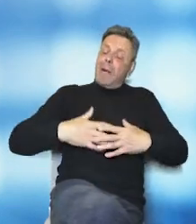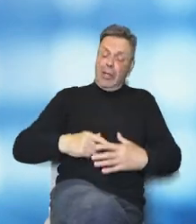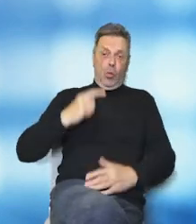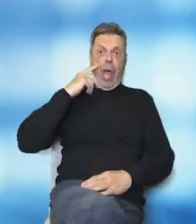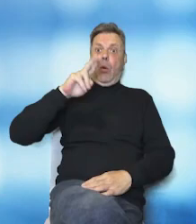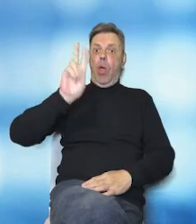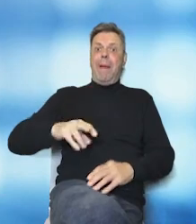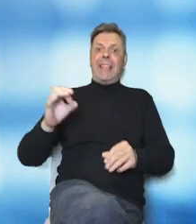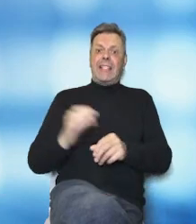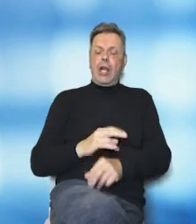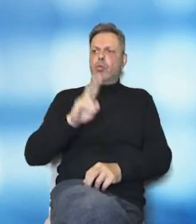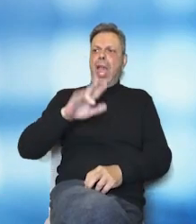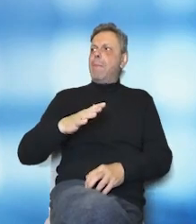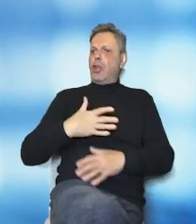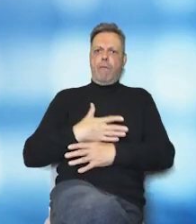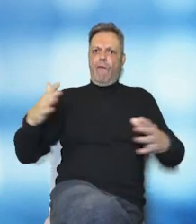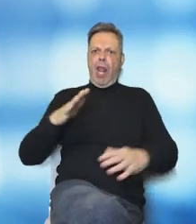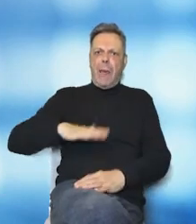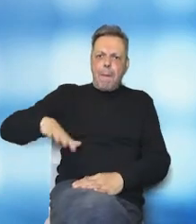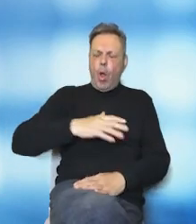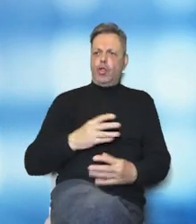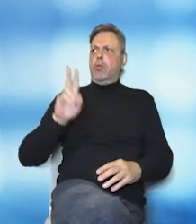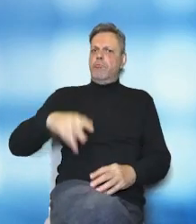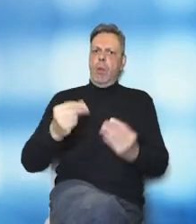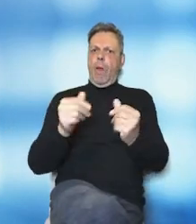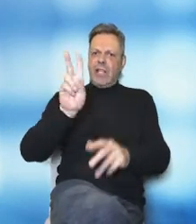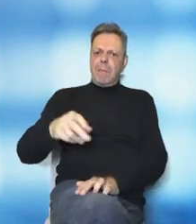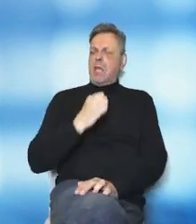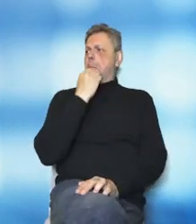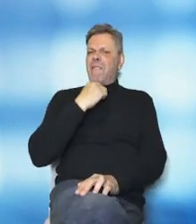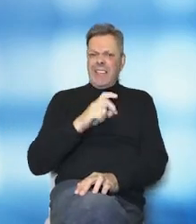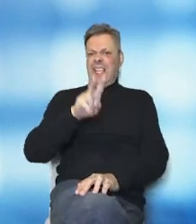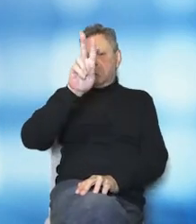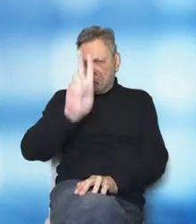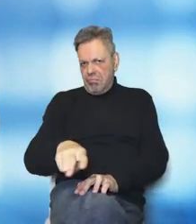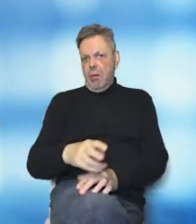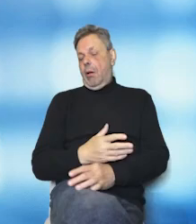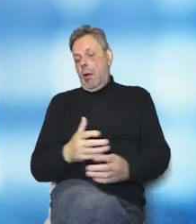imate tu sreću da imate prostor, imate sredstva, privatna ste ordinacija ili